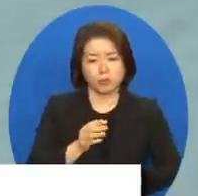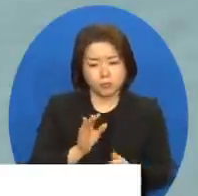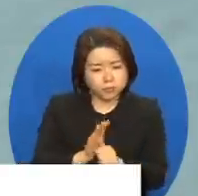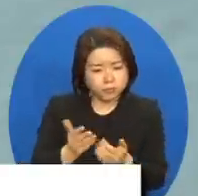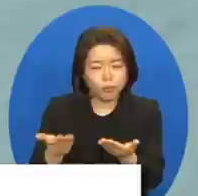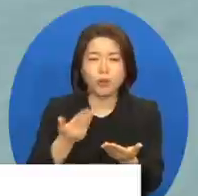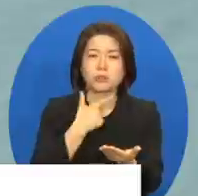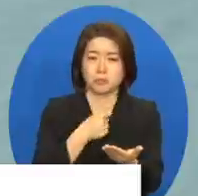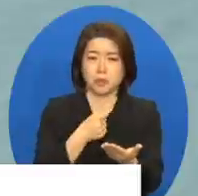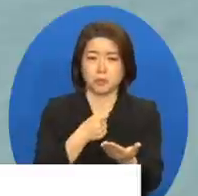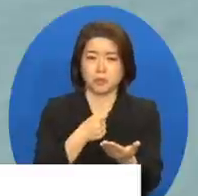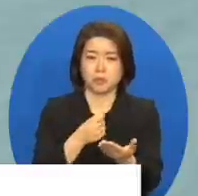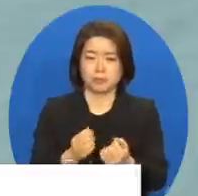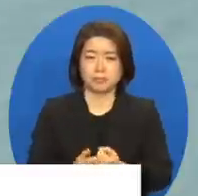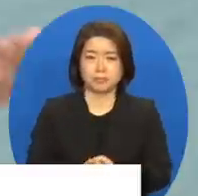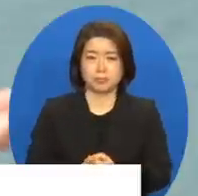싶지요.